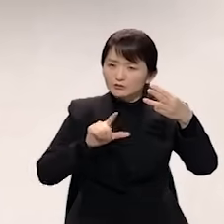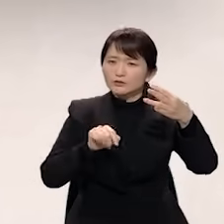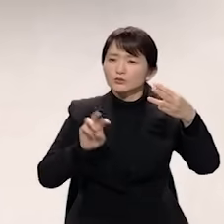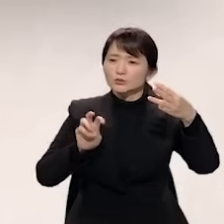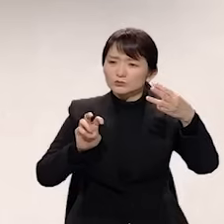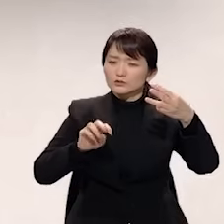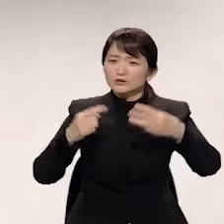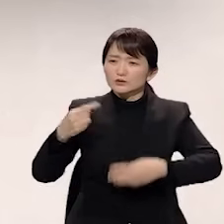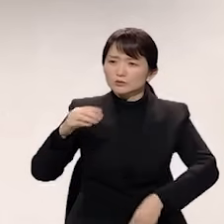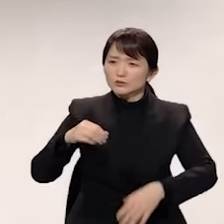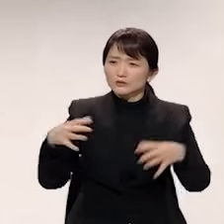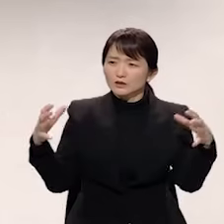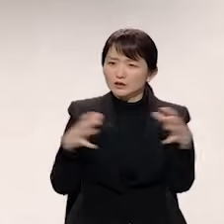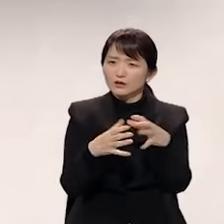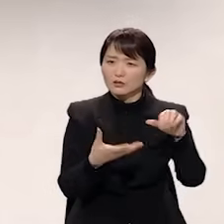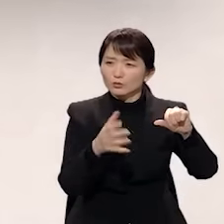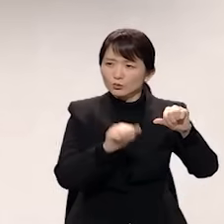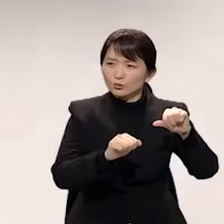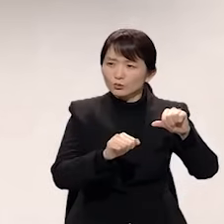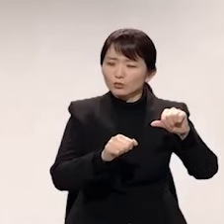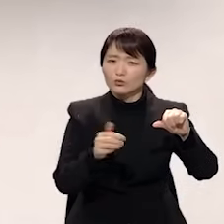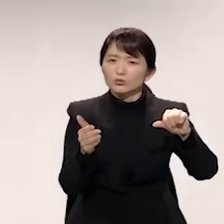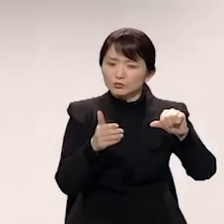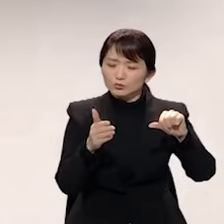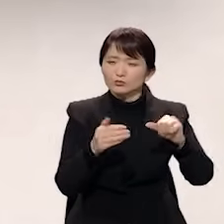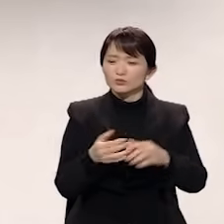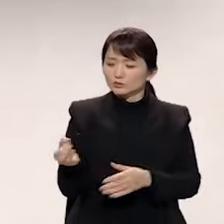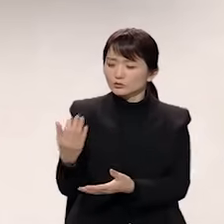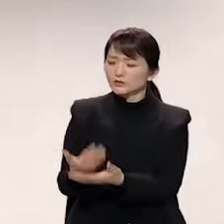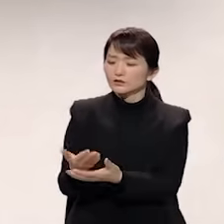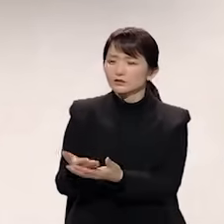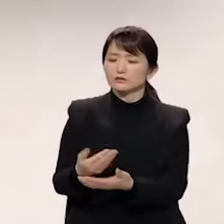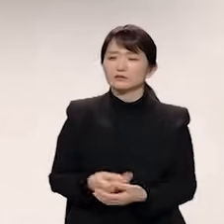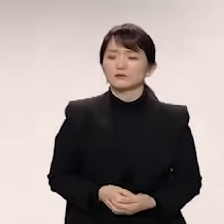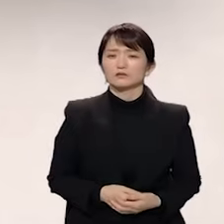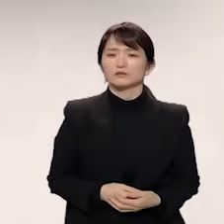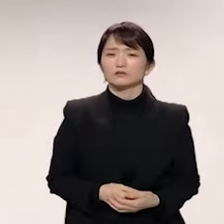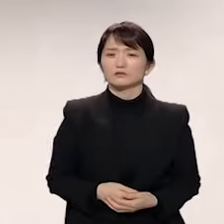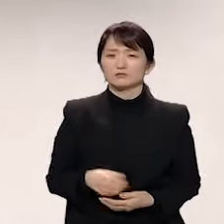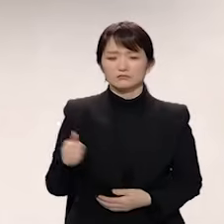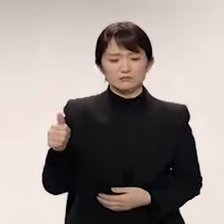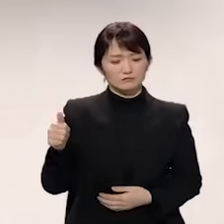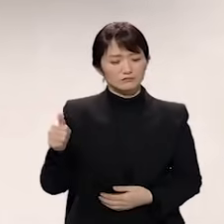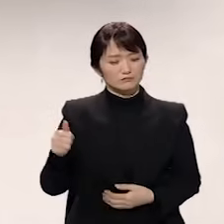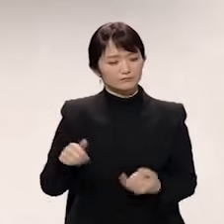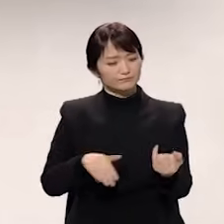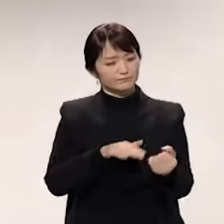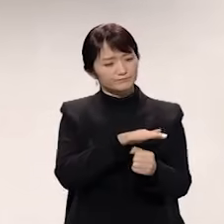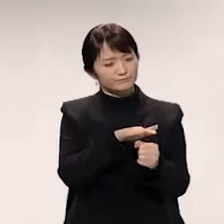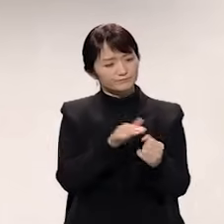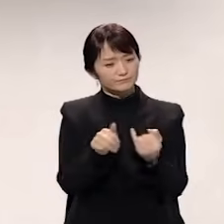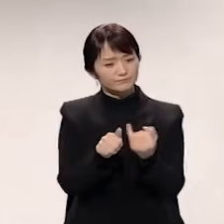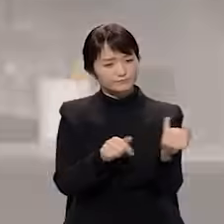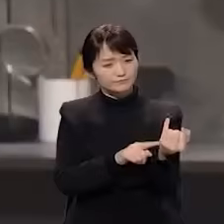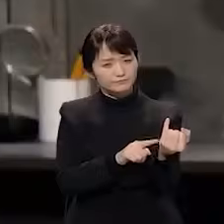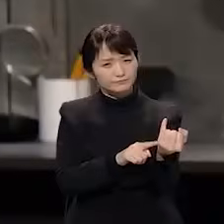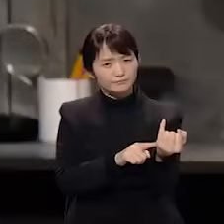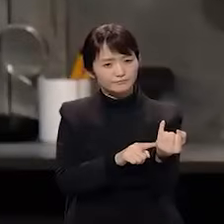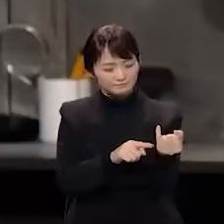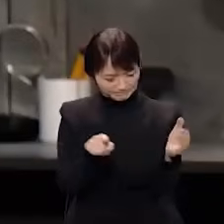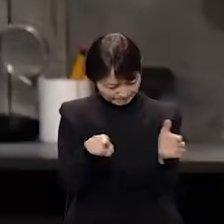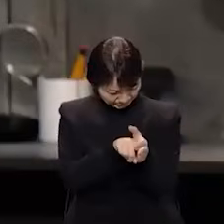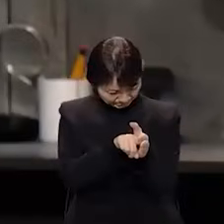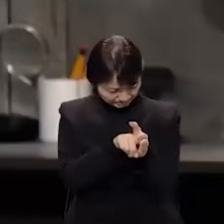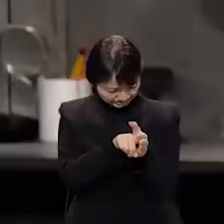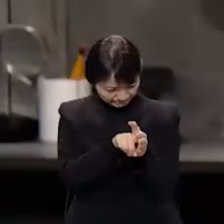740만 원입니다 이것을 지금 달라라고 했고 그렇지만 남편은 사랑하는 아내였기에 온전히 믿고